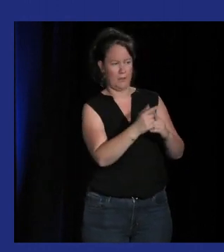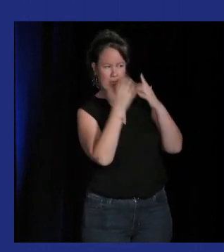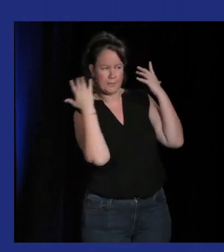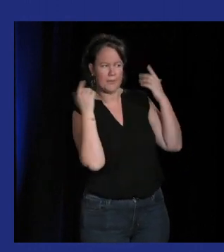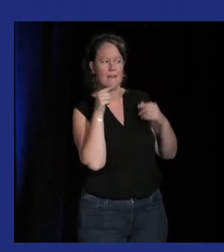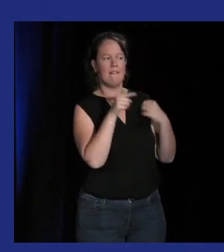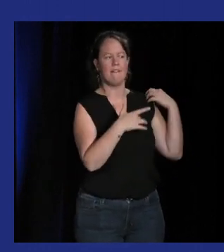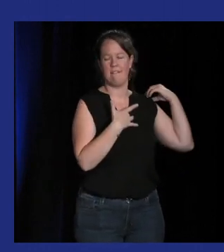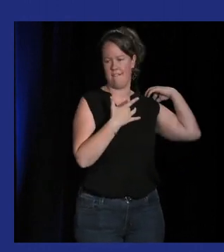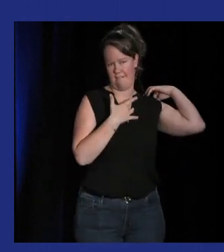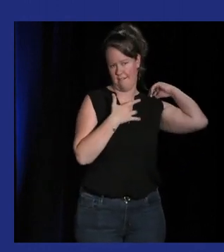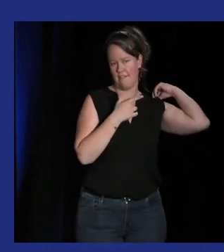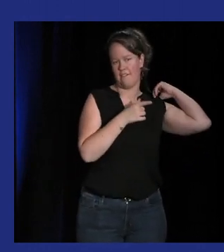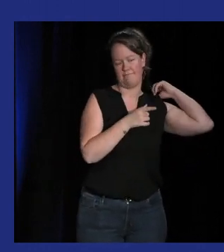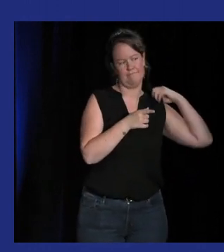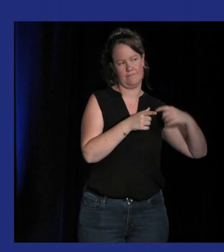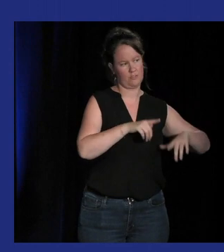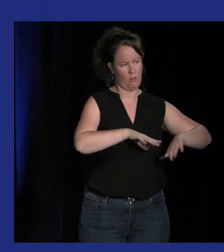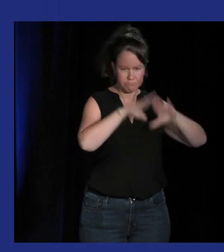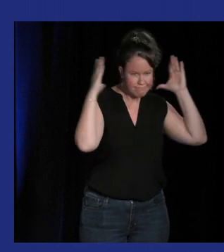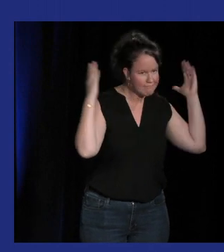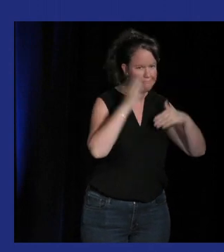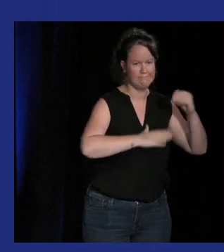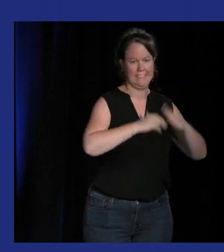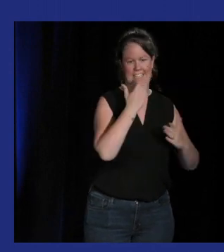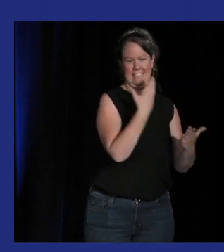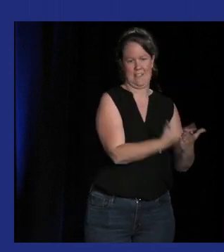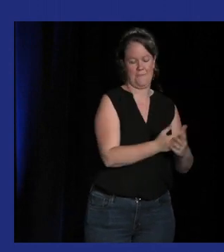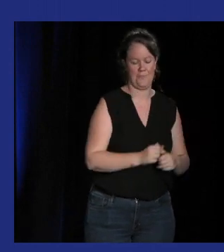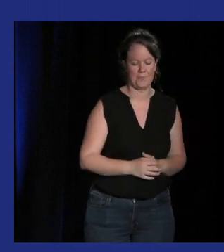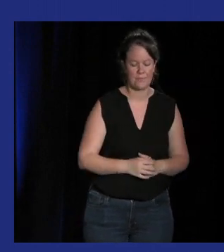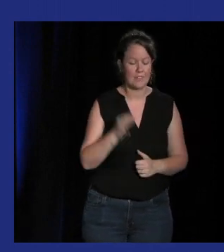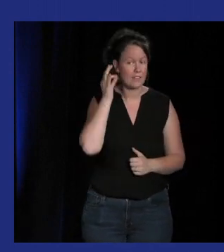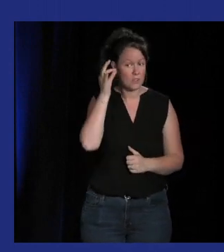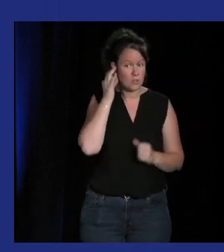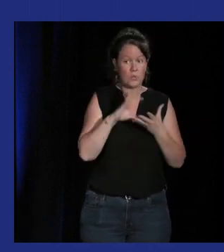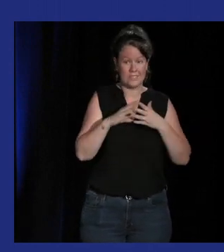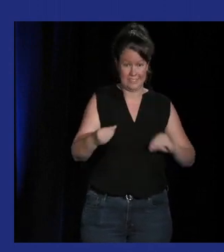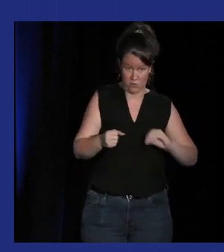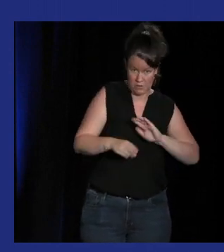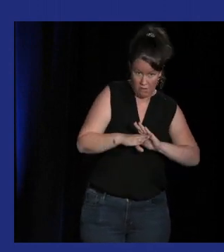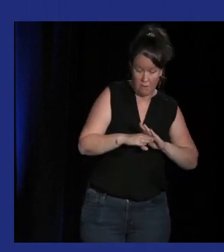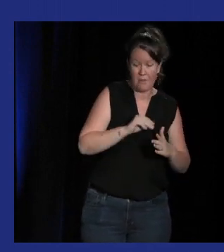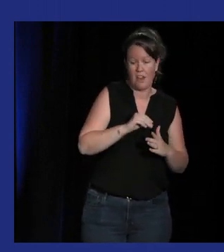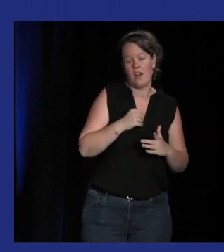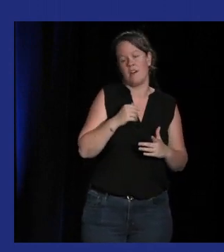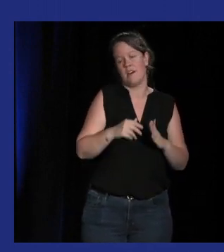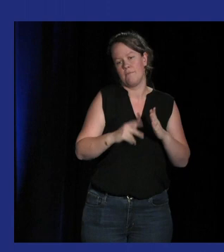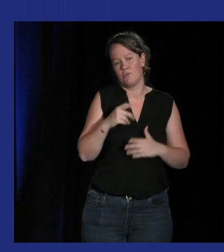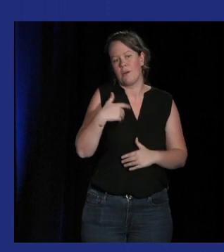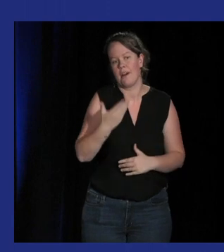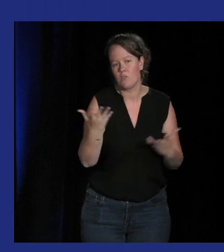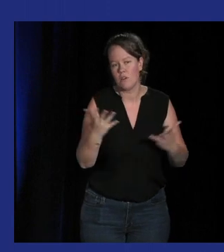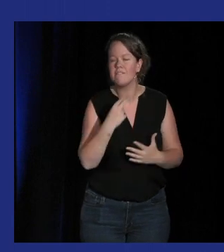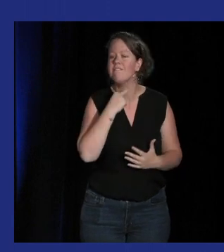dans ce métier et le Voice design c'est finalement greffé à la fin comme j'avais commencé